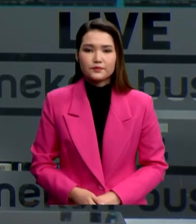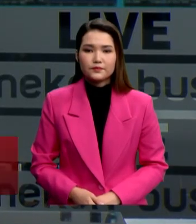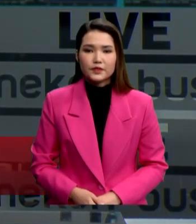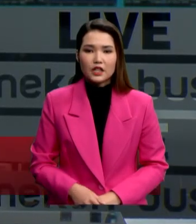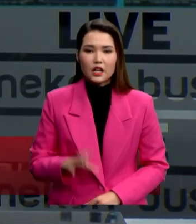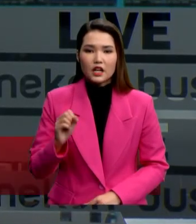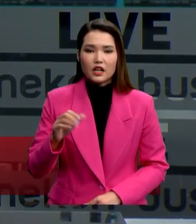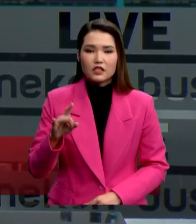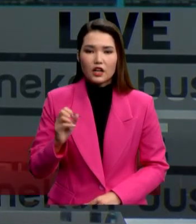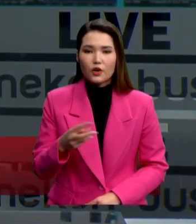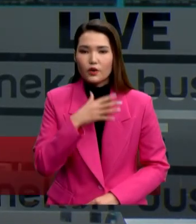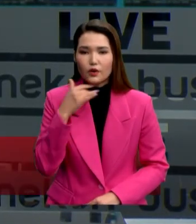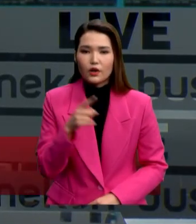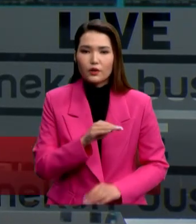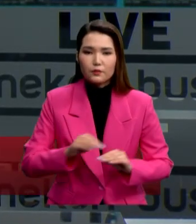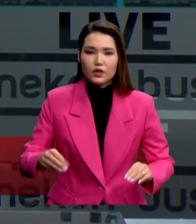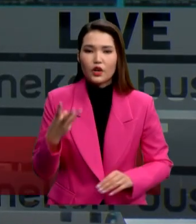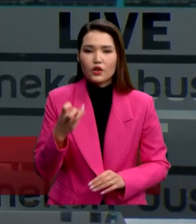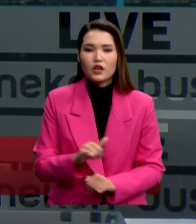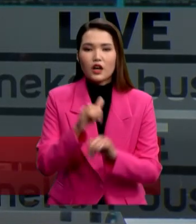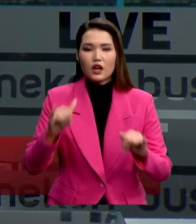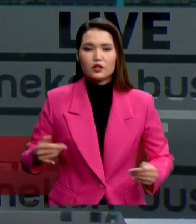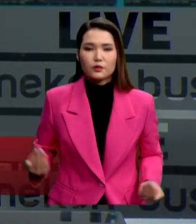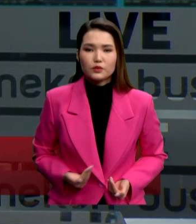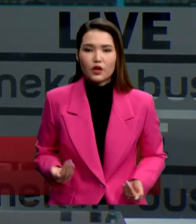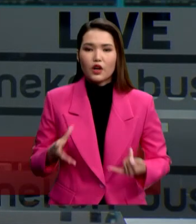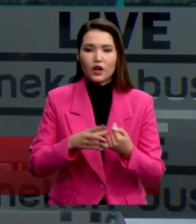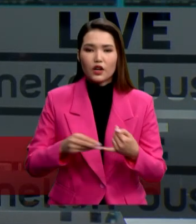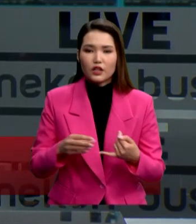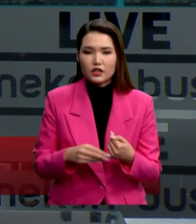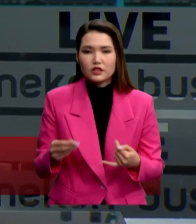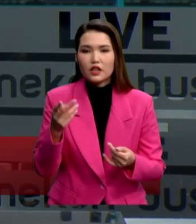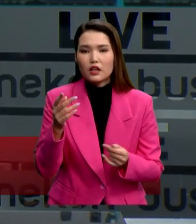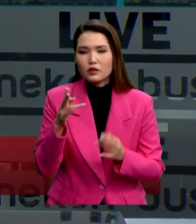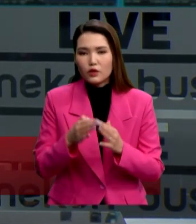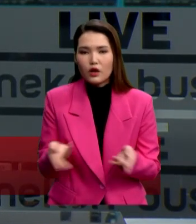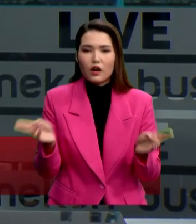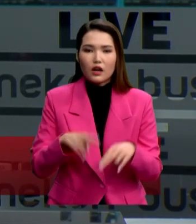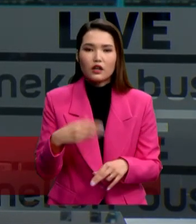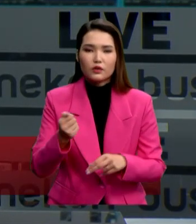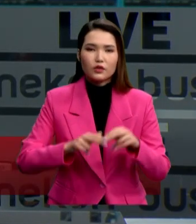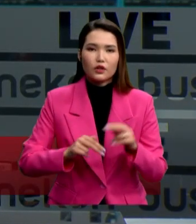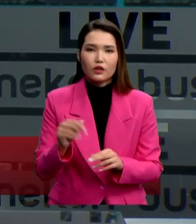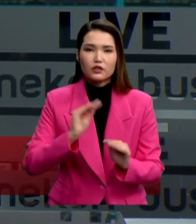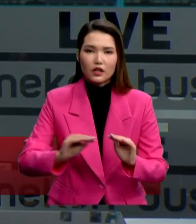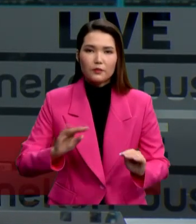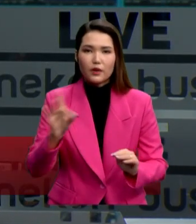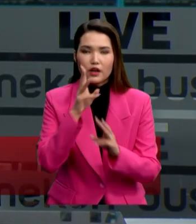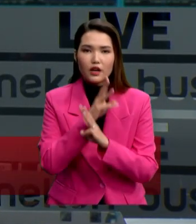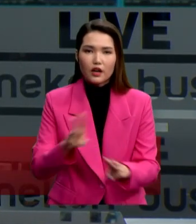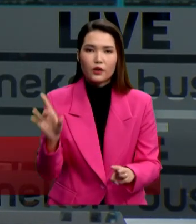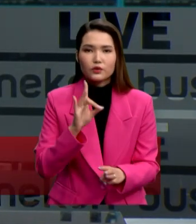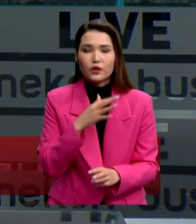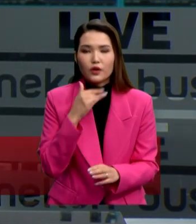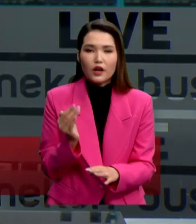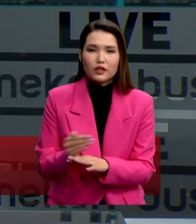Атырауда баспанаға миллиондарын салған 300-ден астам тұрғын жер сипап қалды. Сарайшық Девелопмент құрылыс компаниясының өкілдері қаржы қолдарына тиген